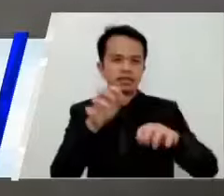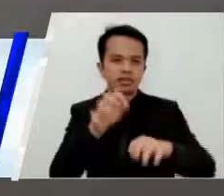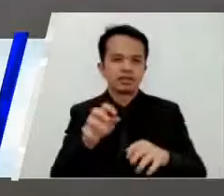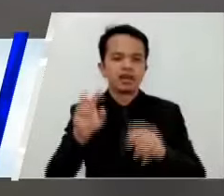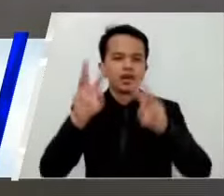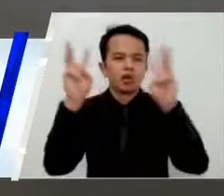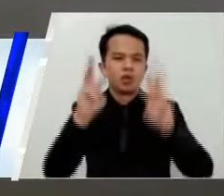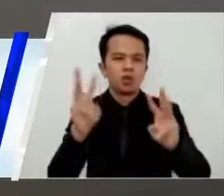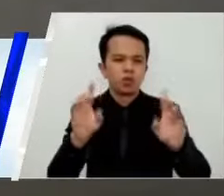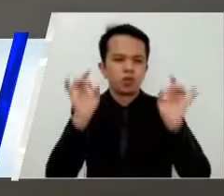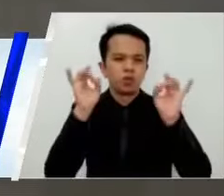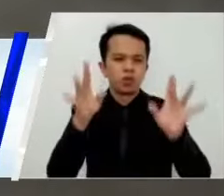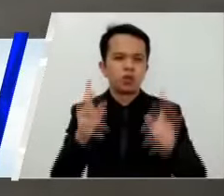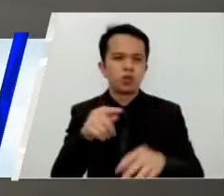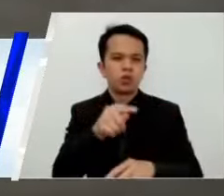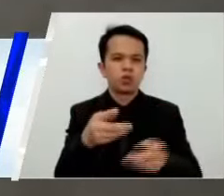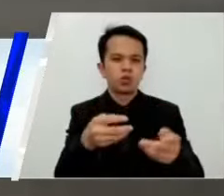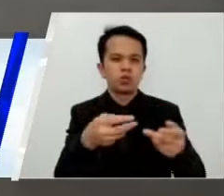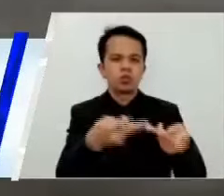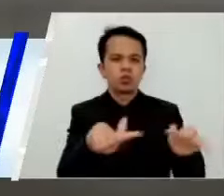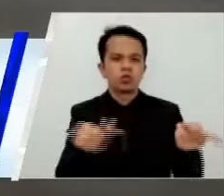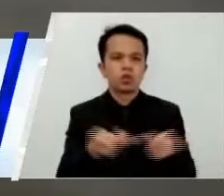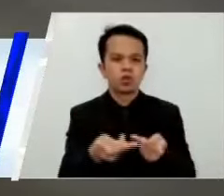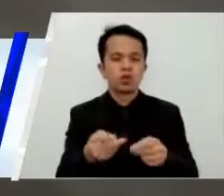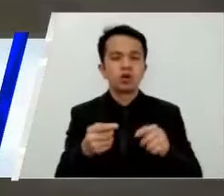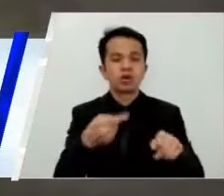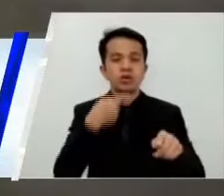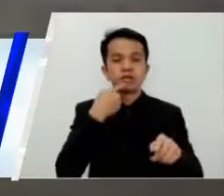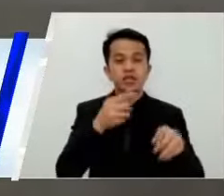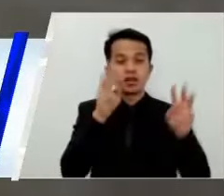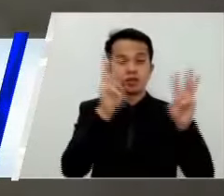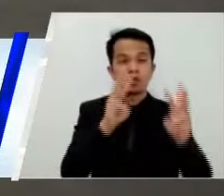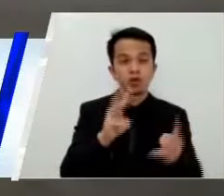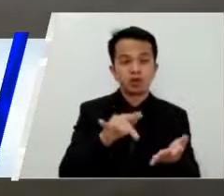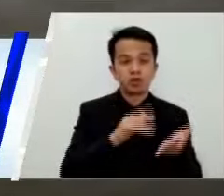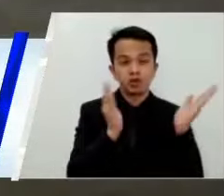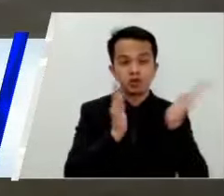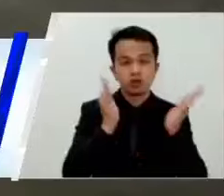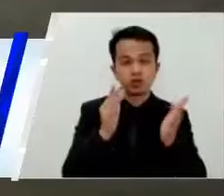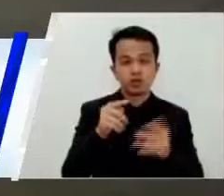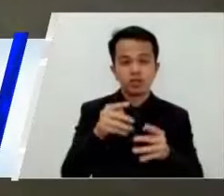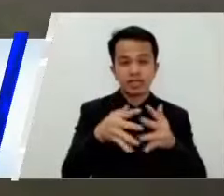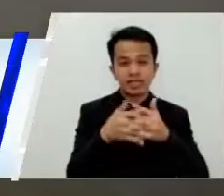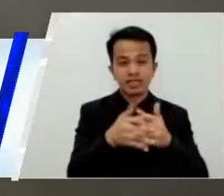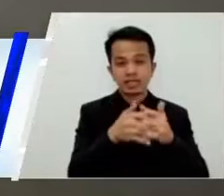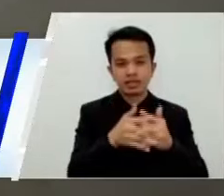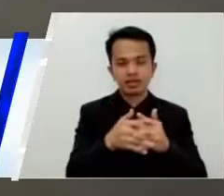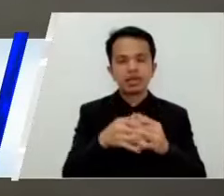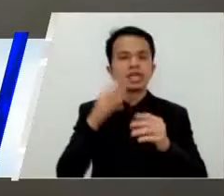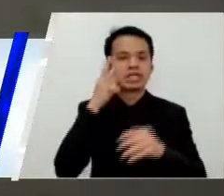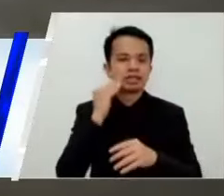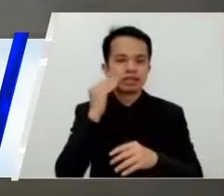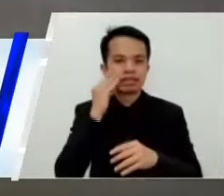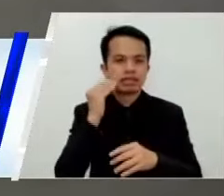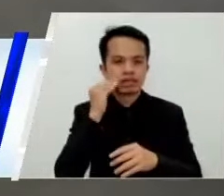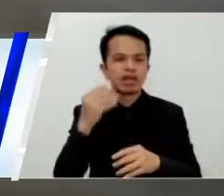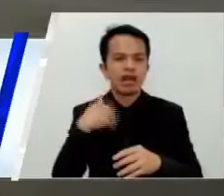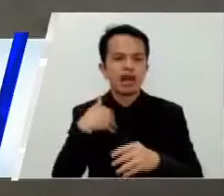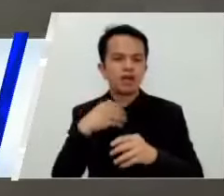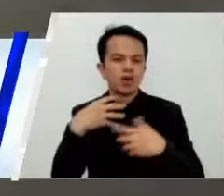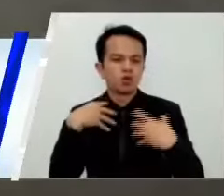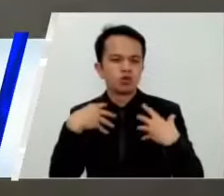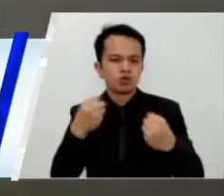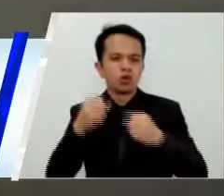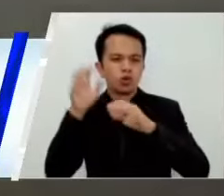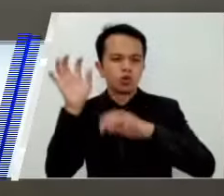outbreak doon. Ayon pa sa National Weather Service Storm Prediction Center na Amerika, makararanas ang ilang state ng malakas na ulan na posible para